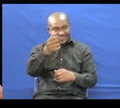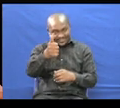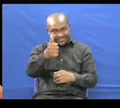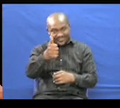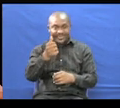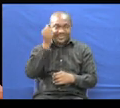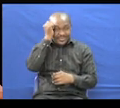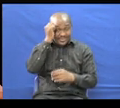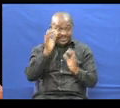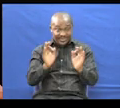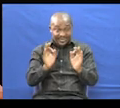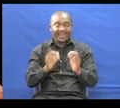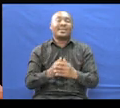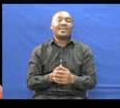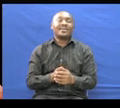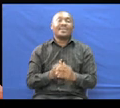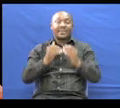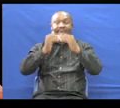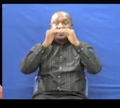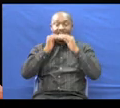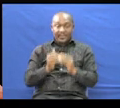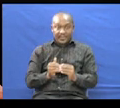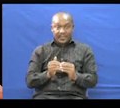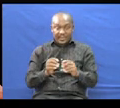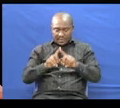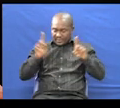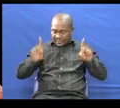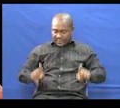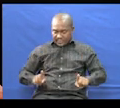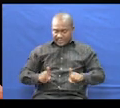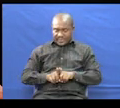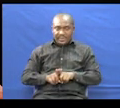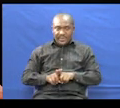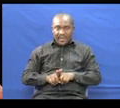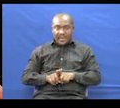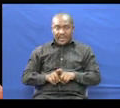eh? Na hapa vipo vyumba vingapi jumla?